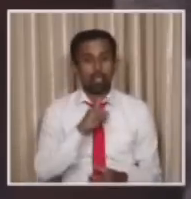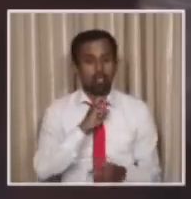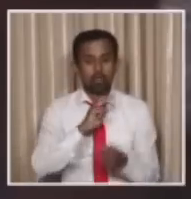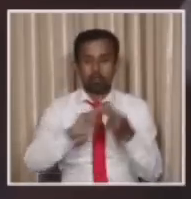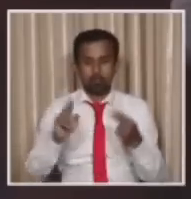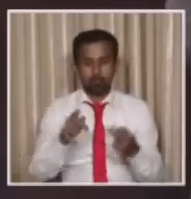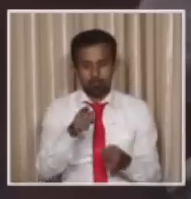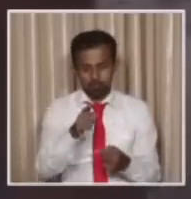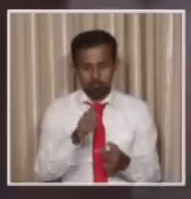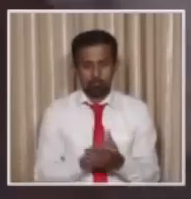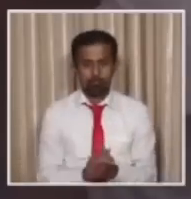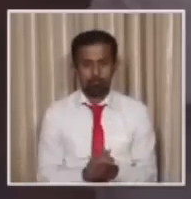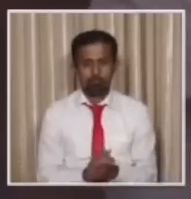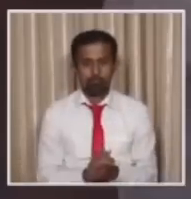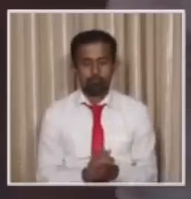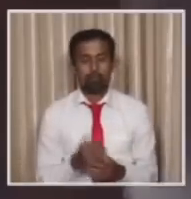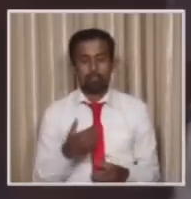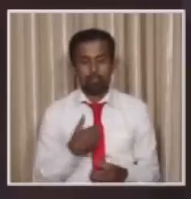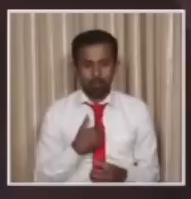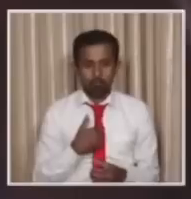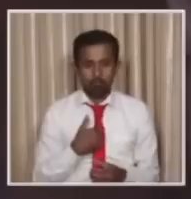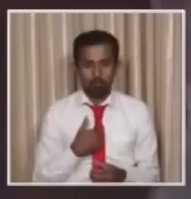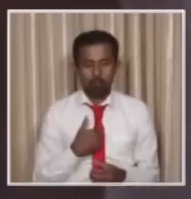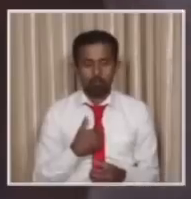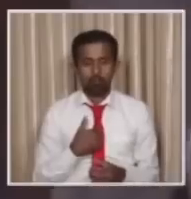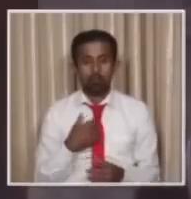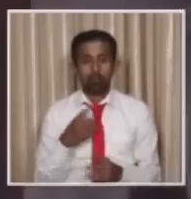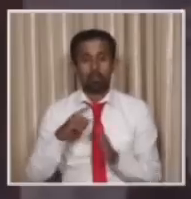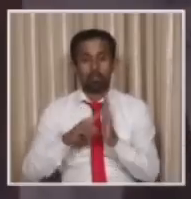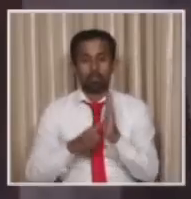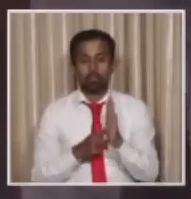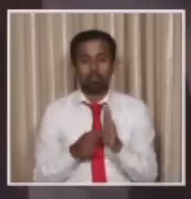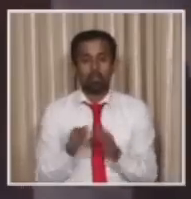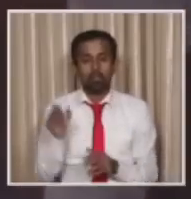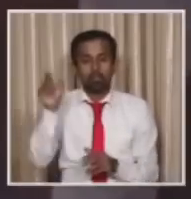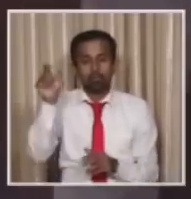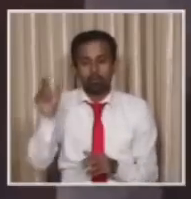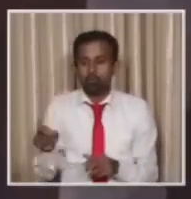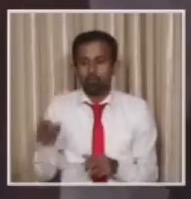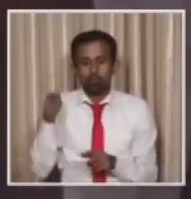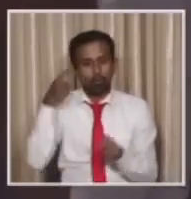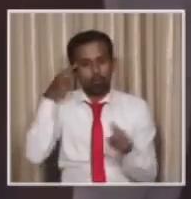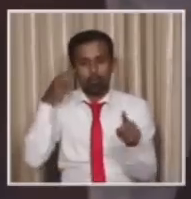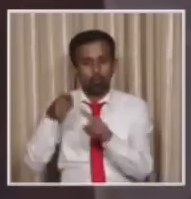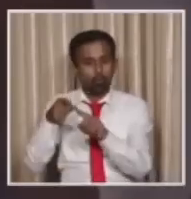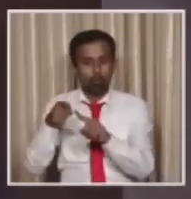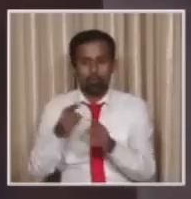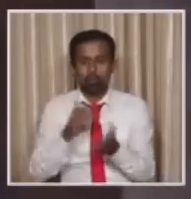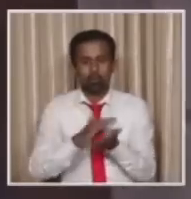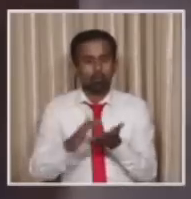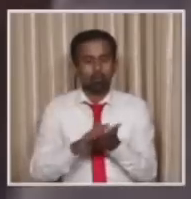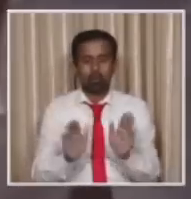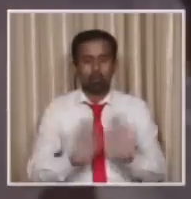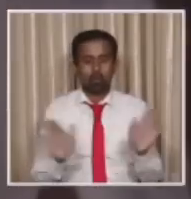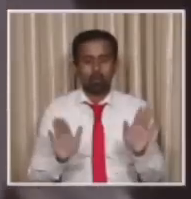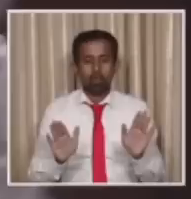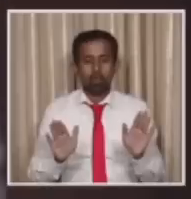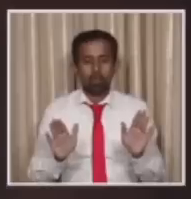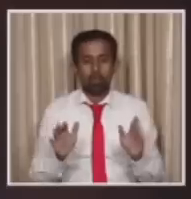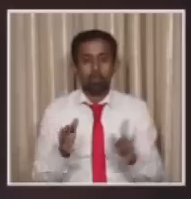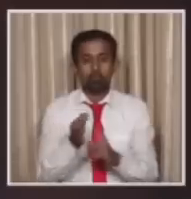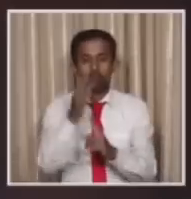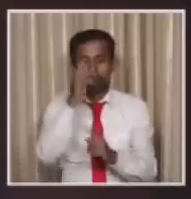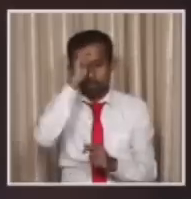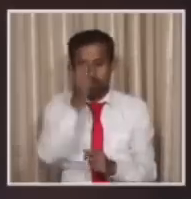නැතුව අහගින්න. හරිද? අපි මේ ජනකරත්නායක කියන පුද්ගලයා වෙනුවෙන් නෙමෙයි පෙනී හිටින්නේ. දැන්